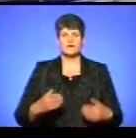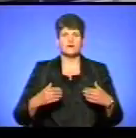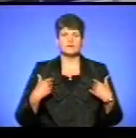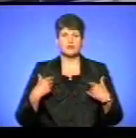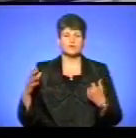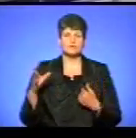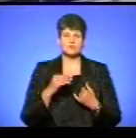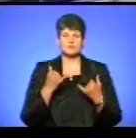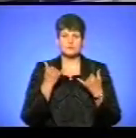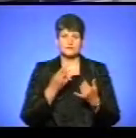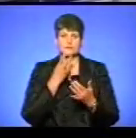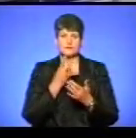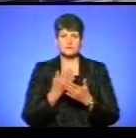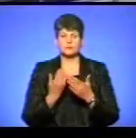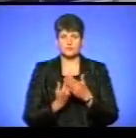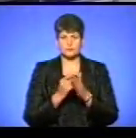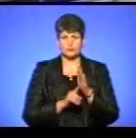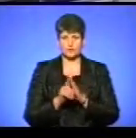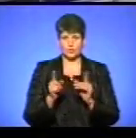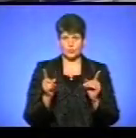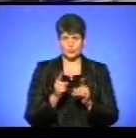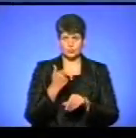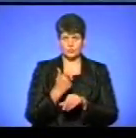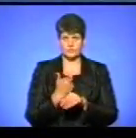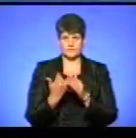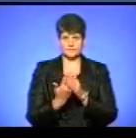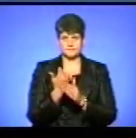вітаю всіх, хто зараз з нами в ефірі новини. Спочатку коротко про головні події.